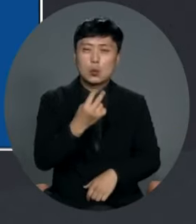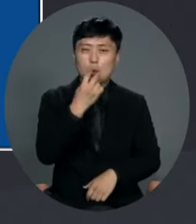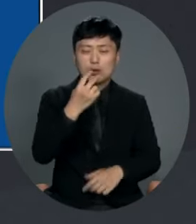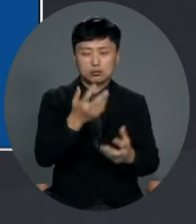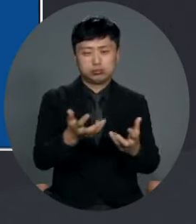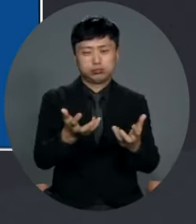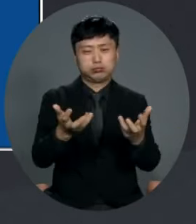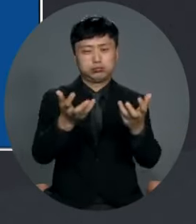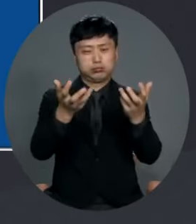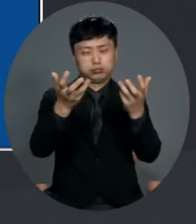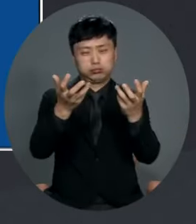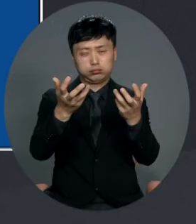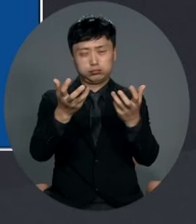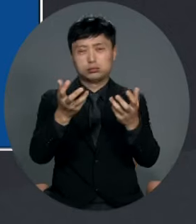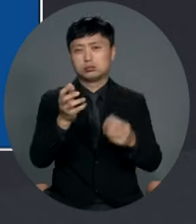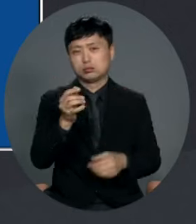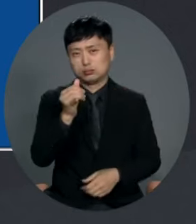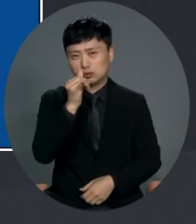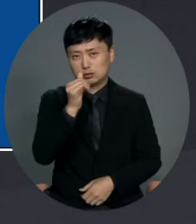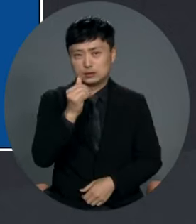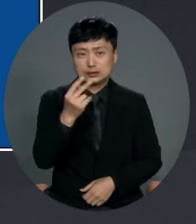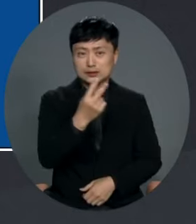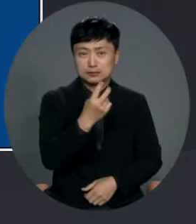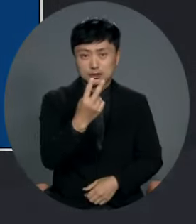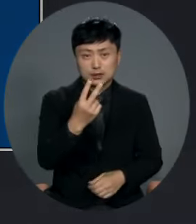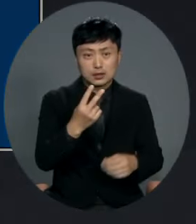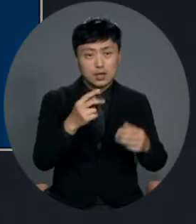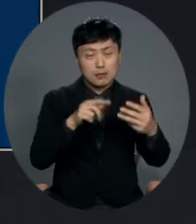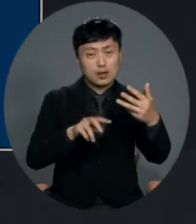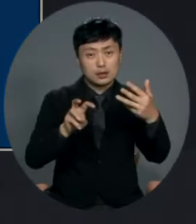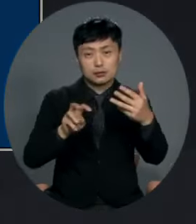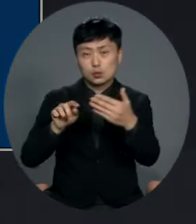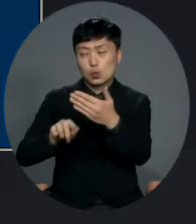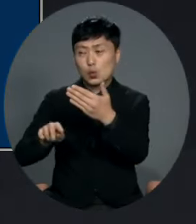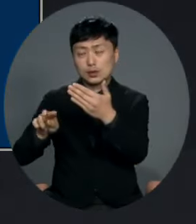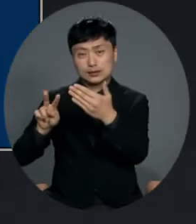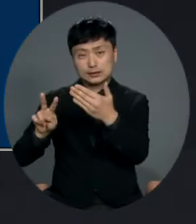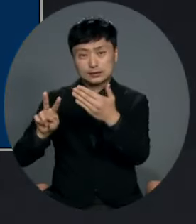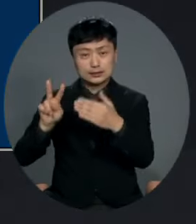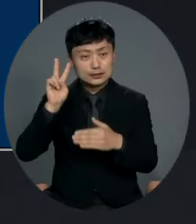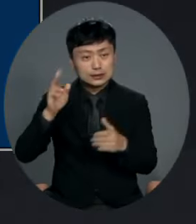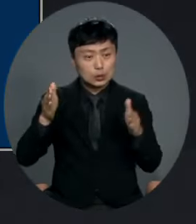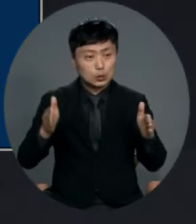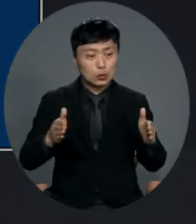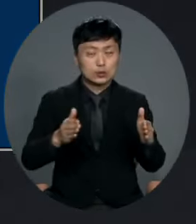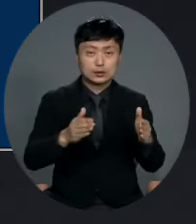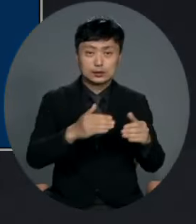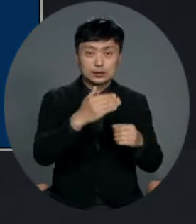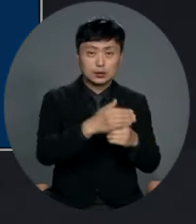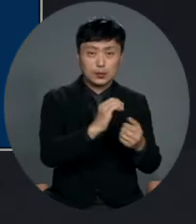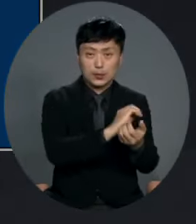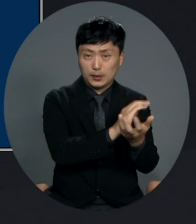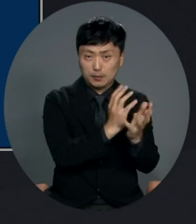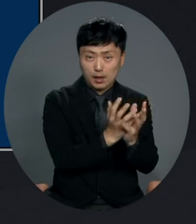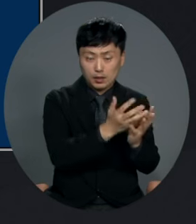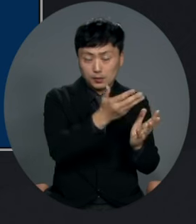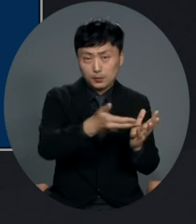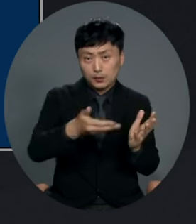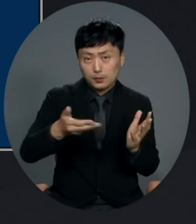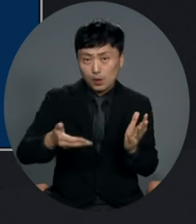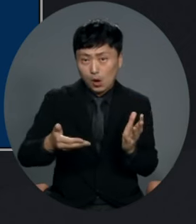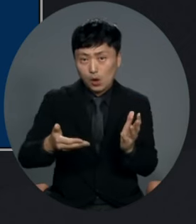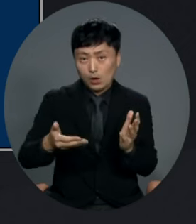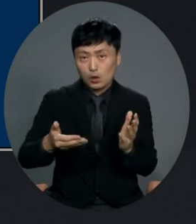실렸습니다 연구팀이 2022년 8월 30 과 9월 2일 이틀 동안 대구 화원 원지와 레포츠밸리